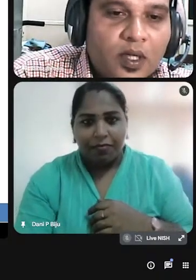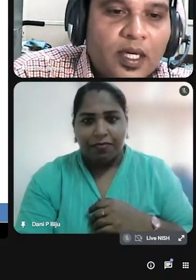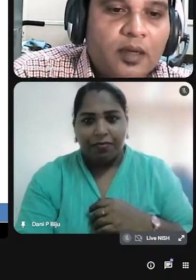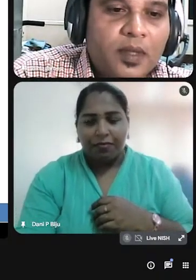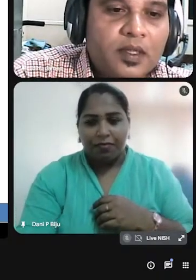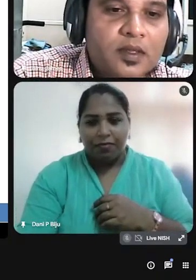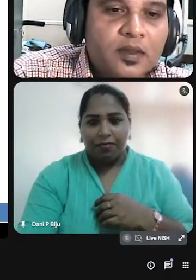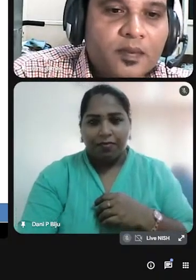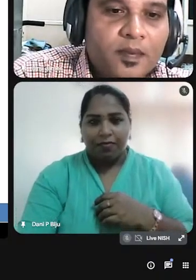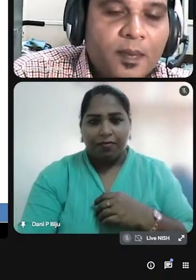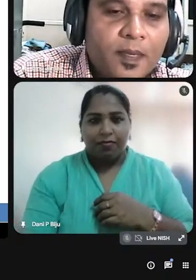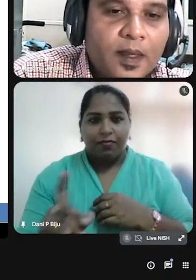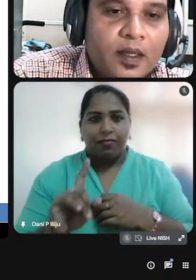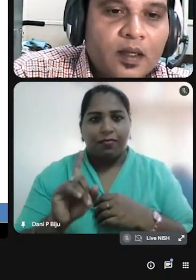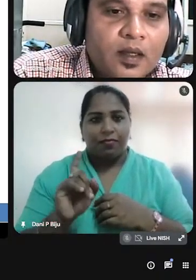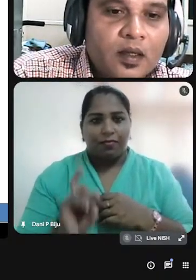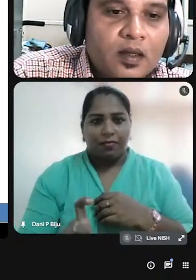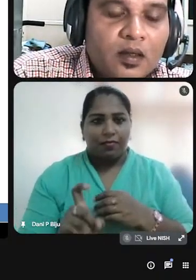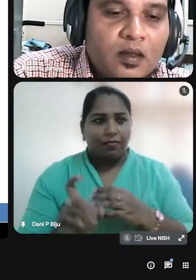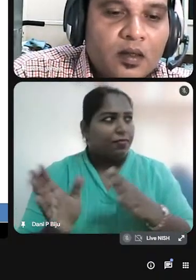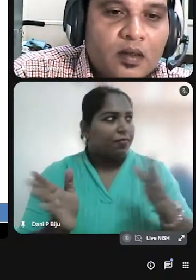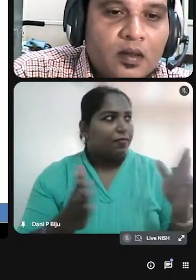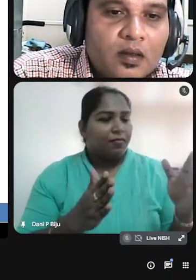വൺ മോർ ക്ലിക്ക് പ്ലീസ്.